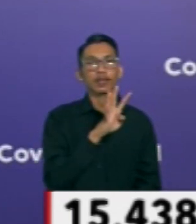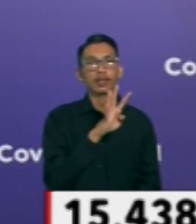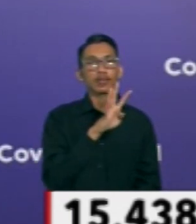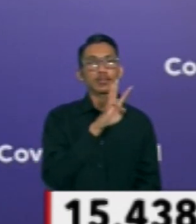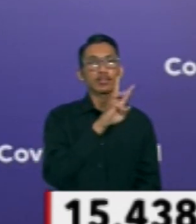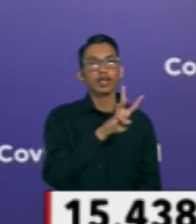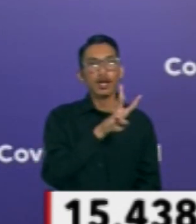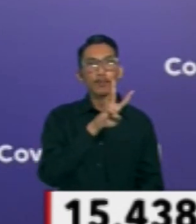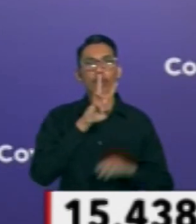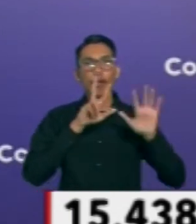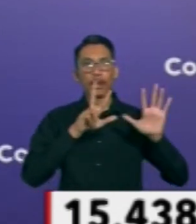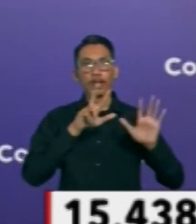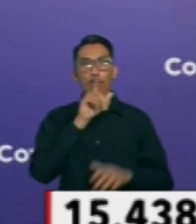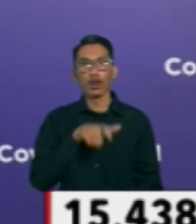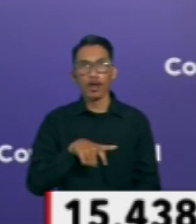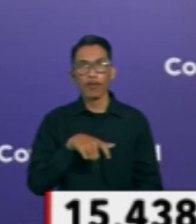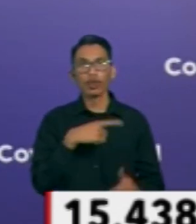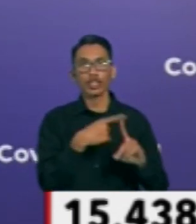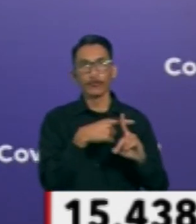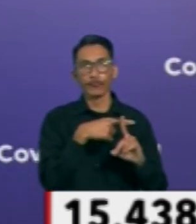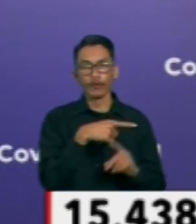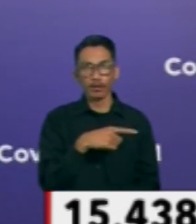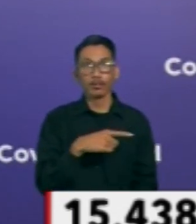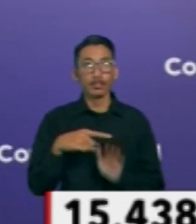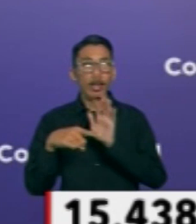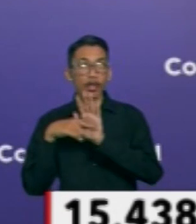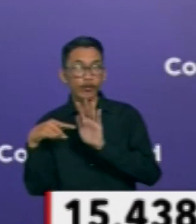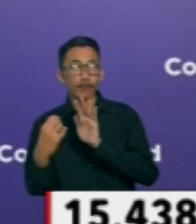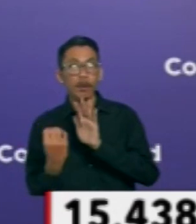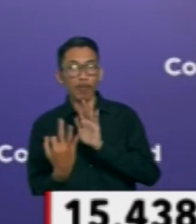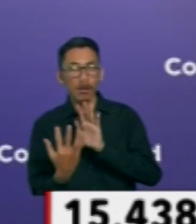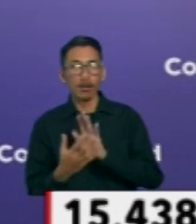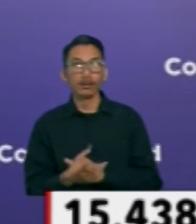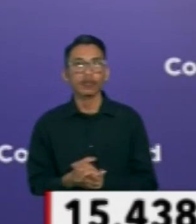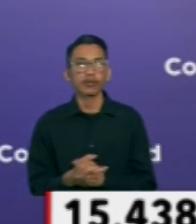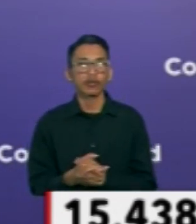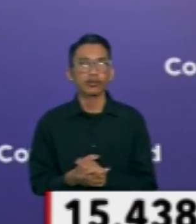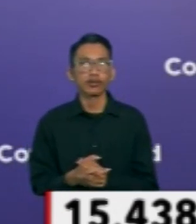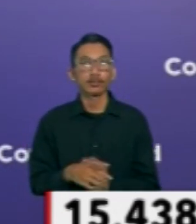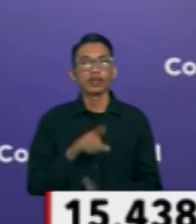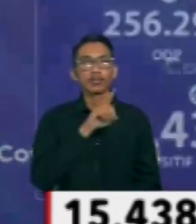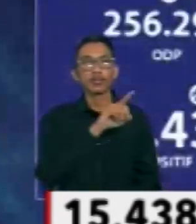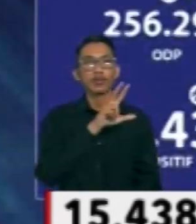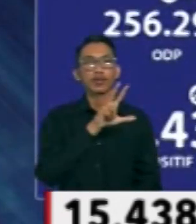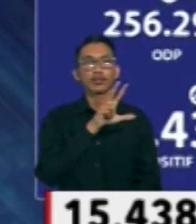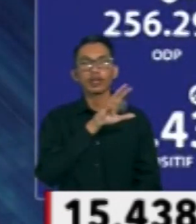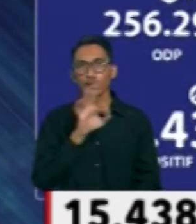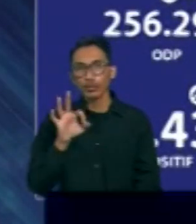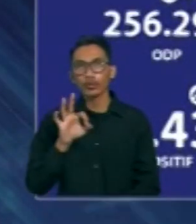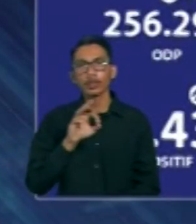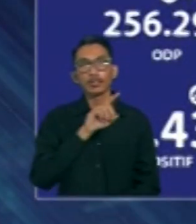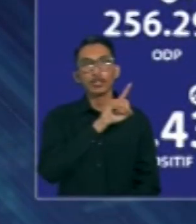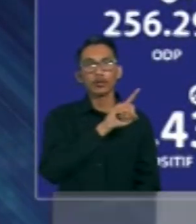15430 8 kemudian jumlah negatifnya adalah 1108 ribu